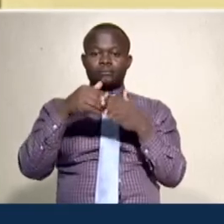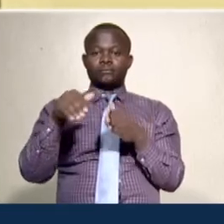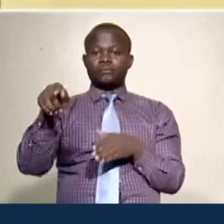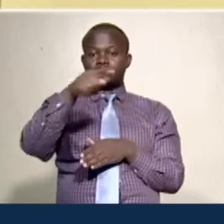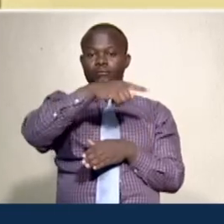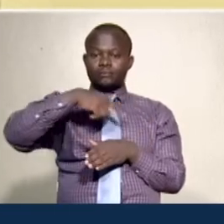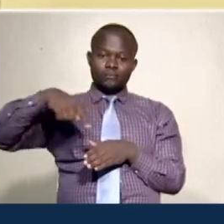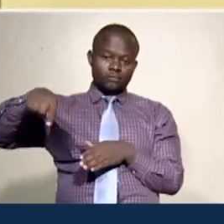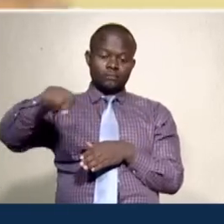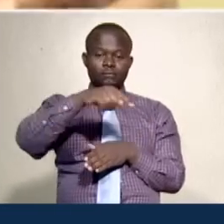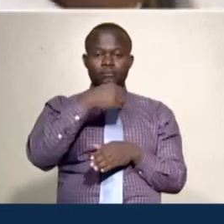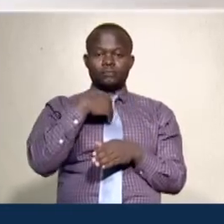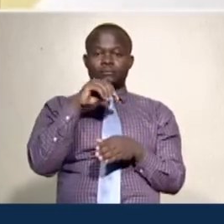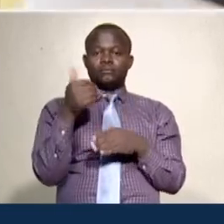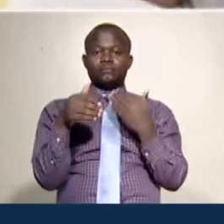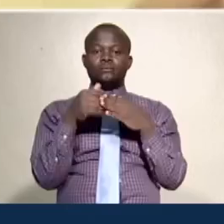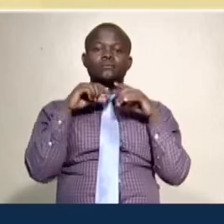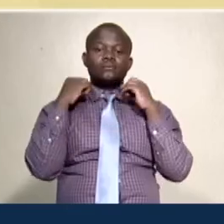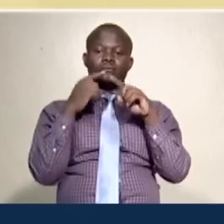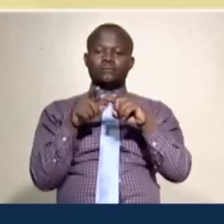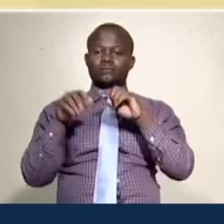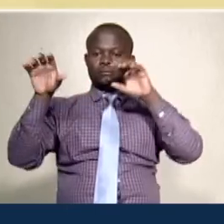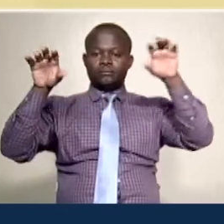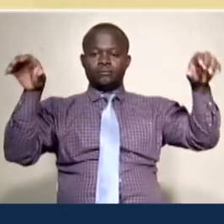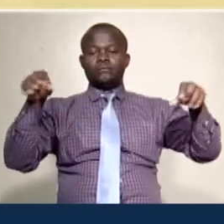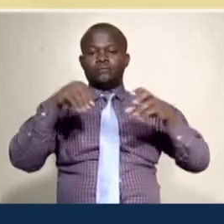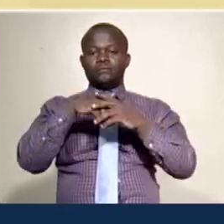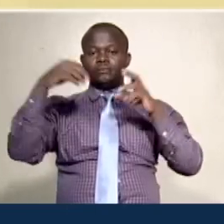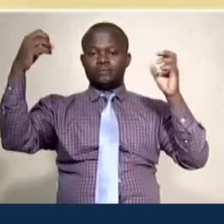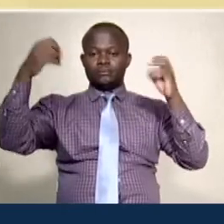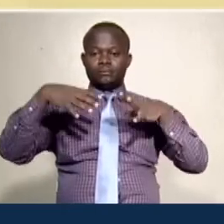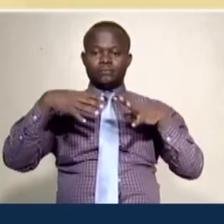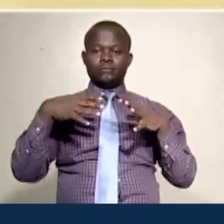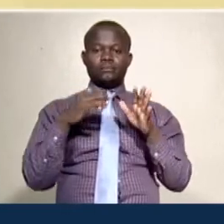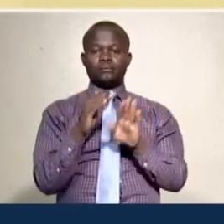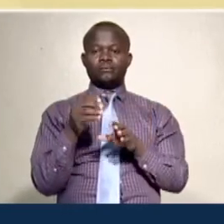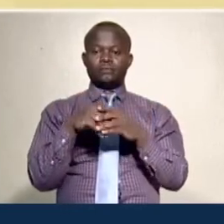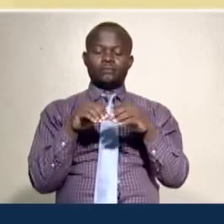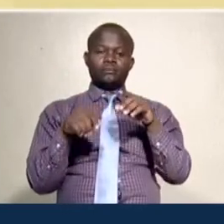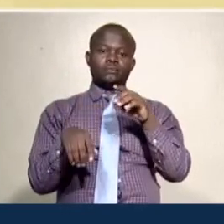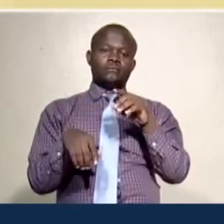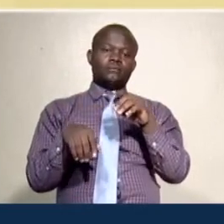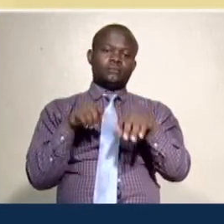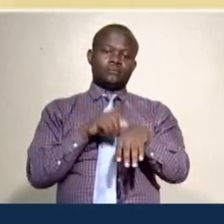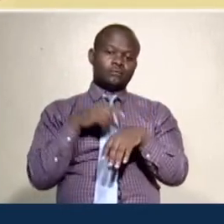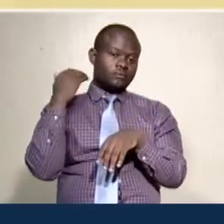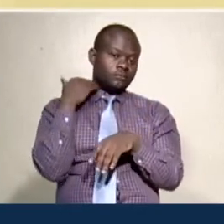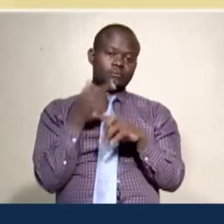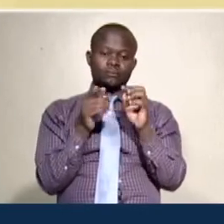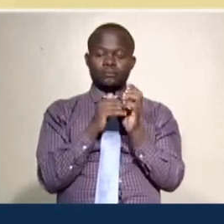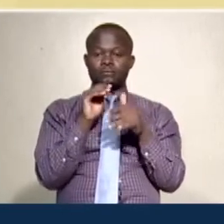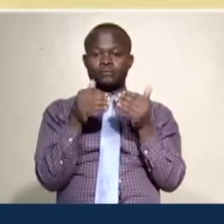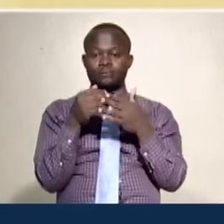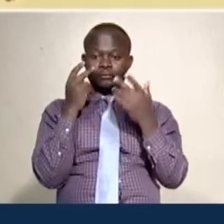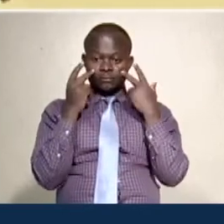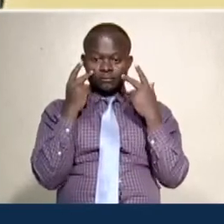compound ahangaha dufite nabandi ba pastori mu bice bitandukanye muri diocese ya Kigali bishwe muri cya gihe cya genocide ndetse aba bantu aho